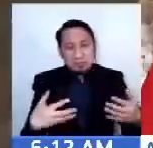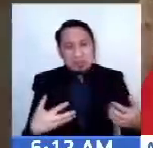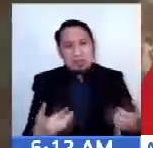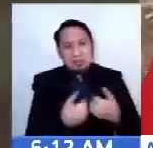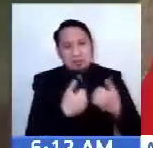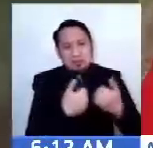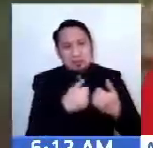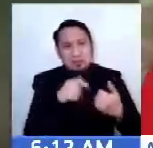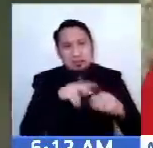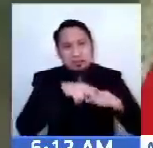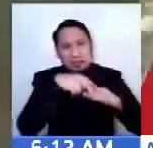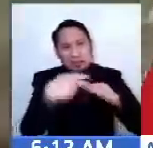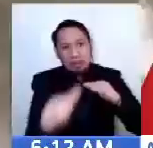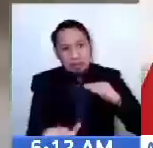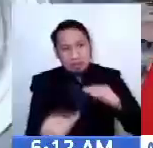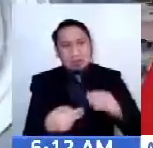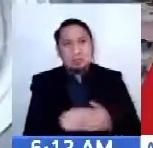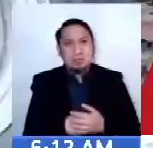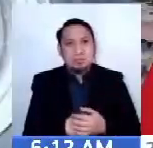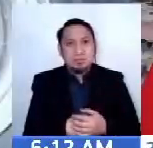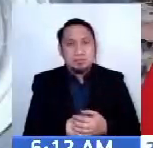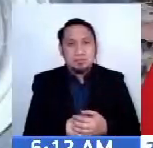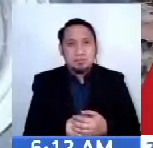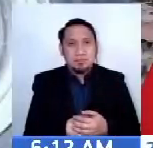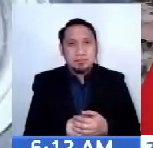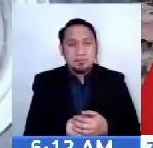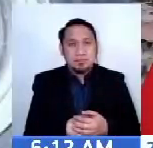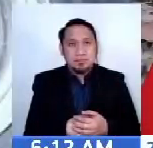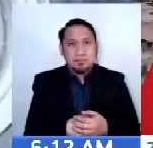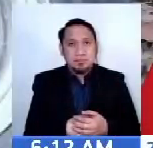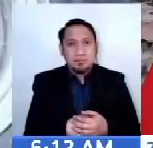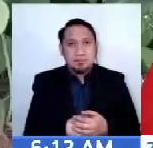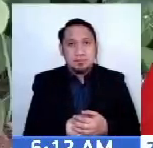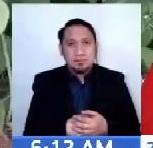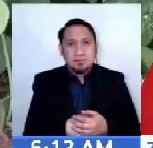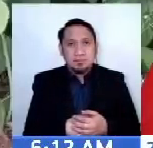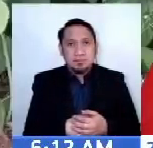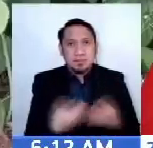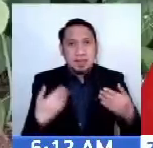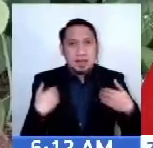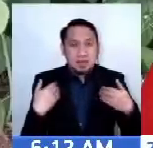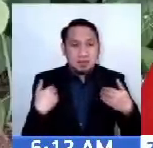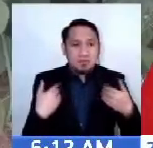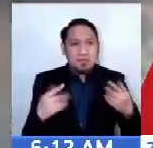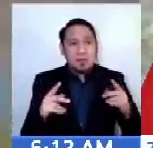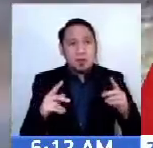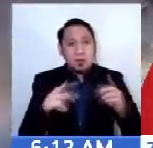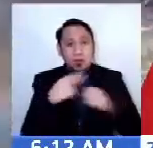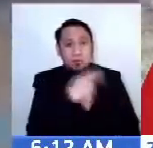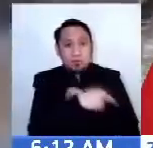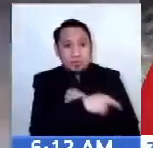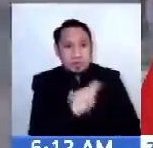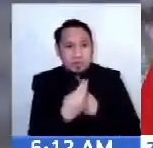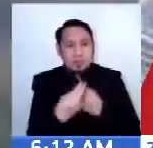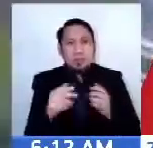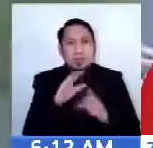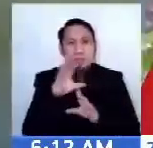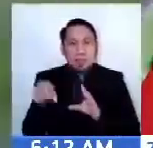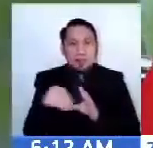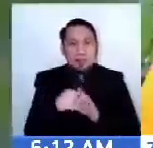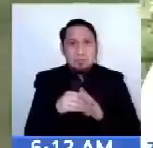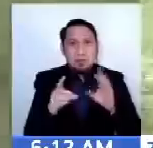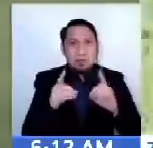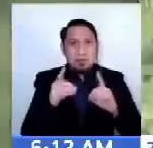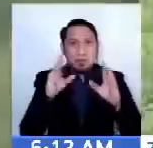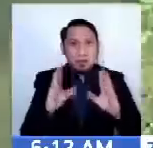tuluyang nahulog sa bangin at bumaliktad. Nagpapagaling na sila sa magkakaibang ospital kabilang na ang driver. Nagpapatuloy ang